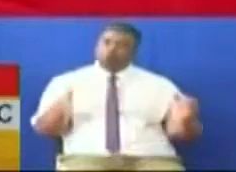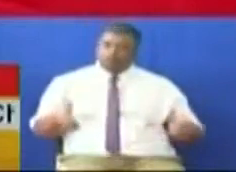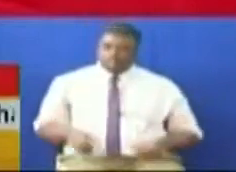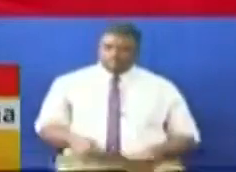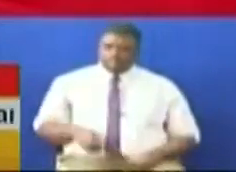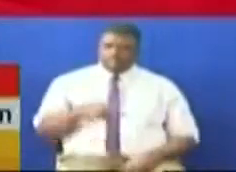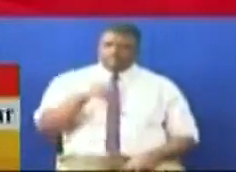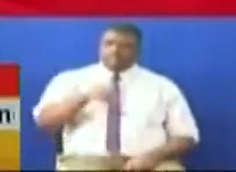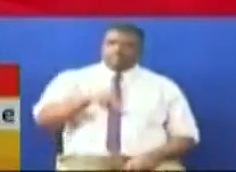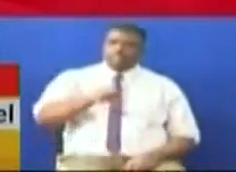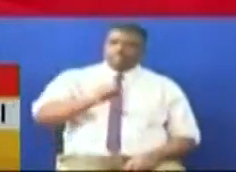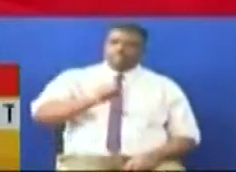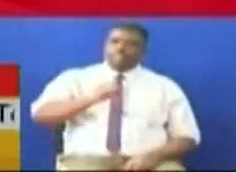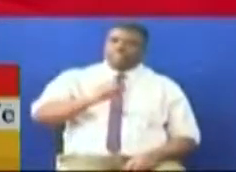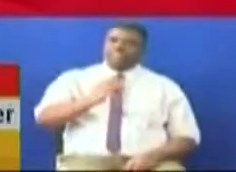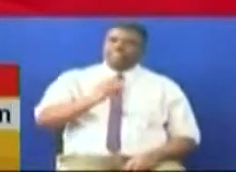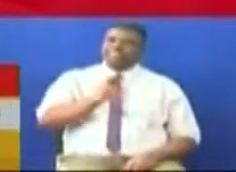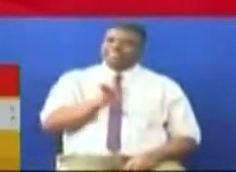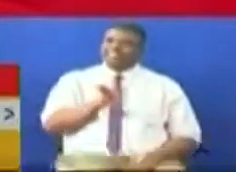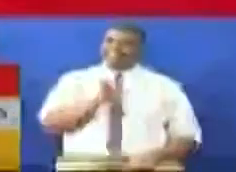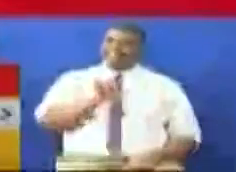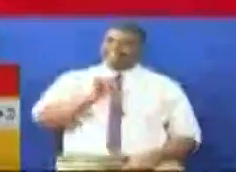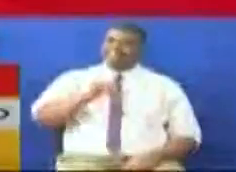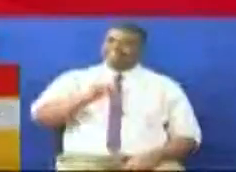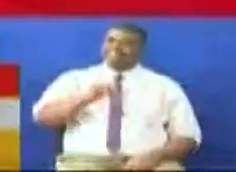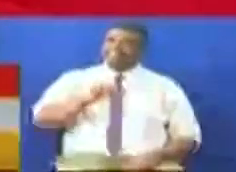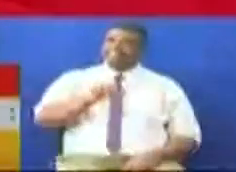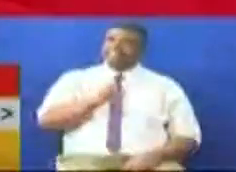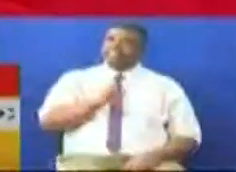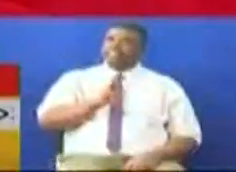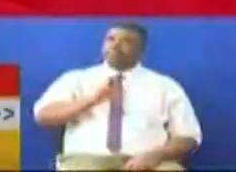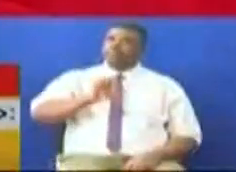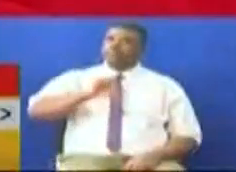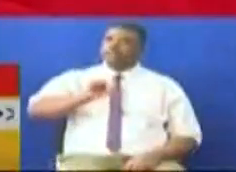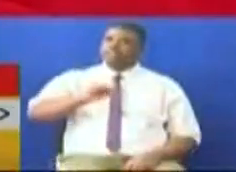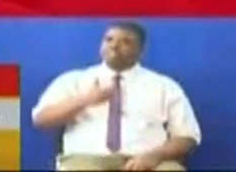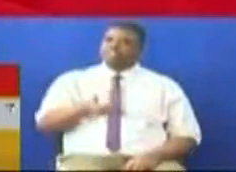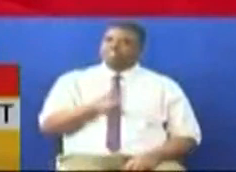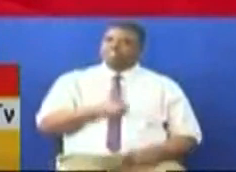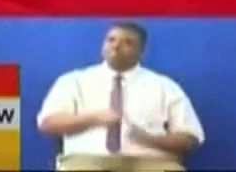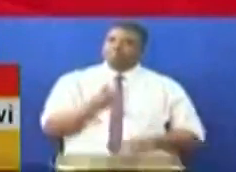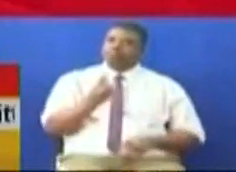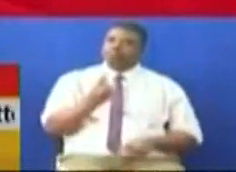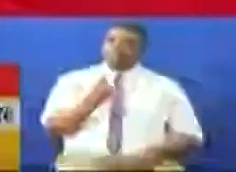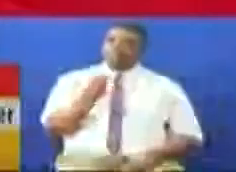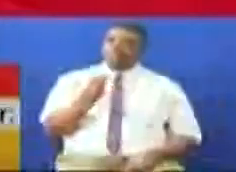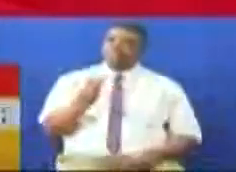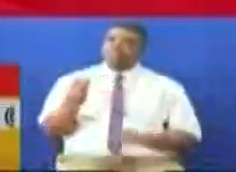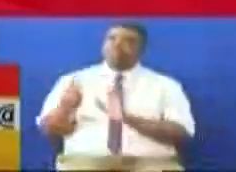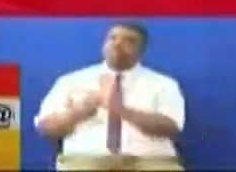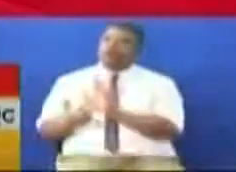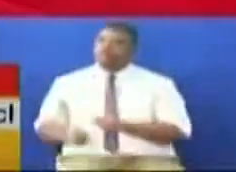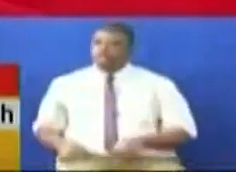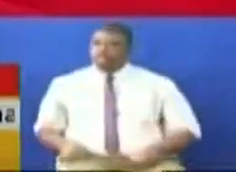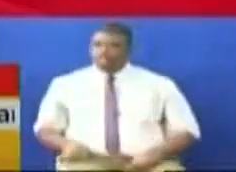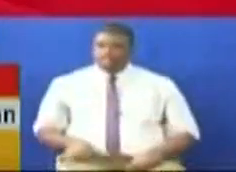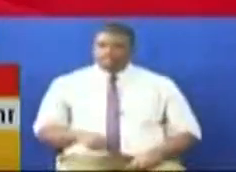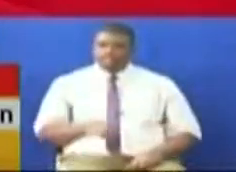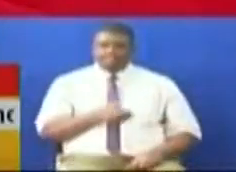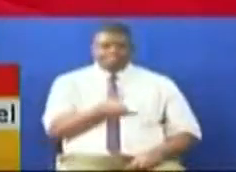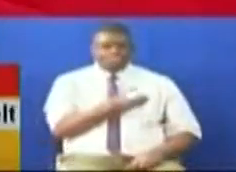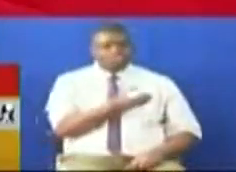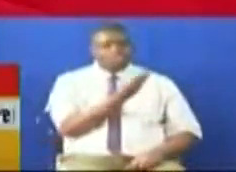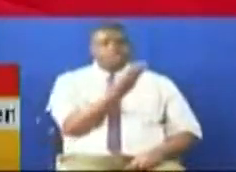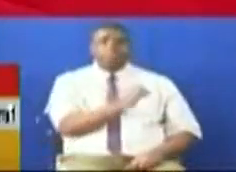vijiji 137. Ndani ya kipindi hiki cha awamu ya tano zaidi ya vijiji 40 vinapatiwa